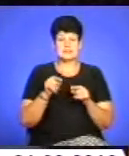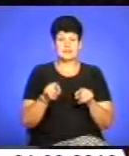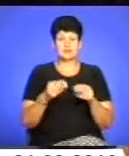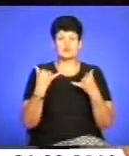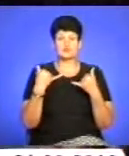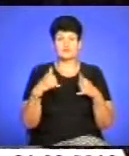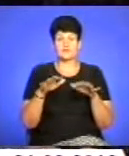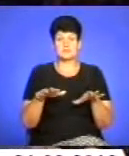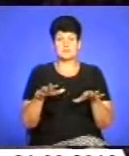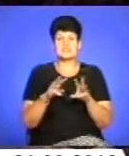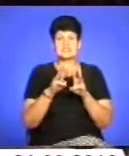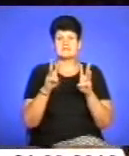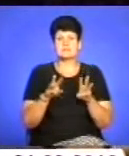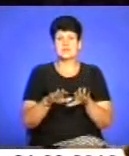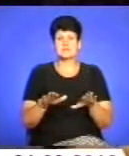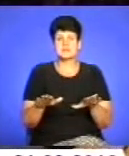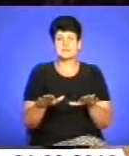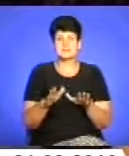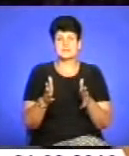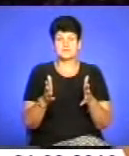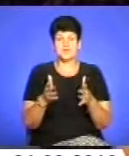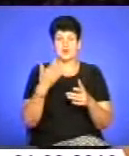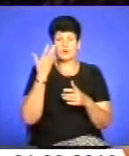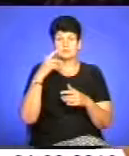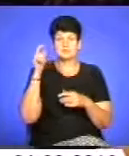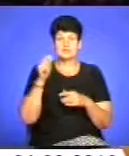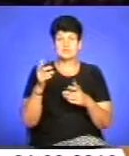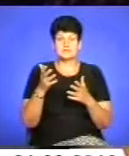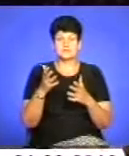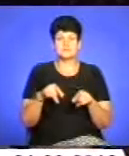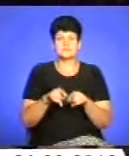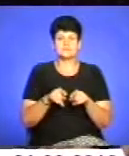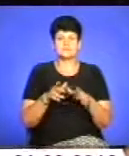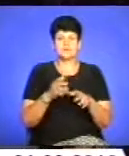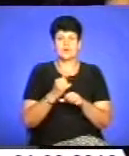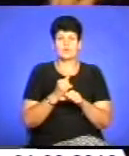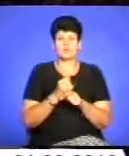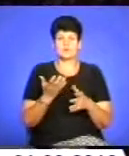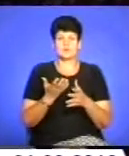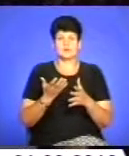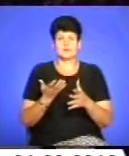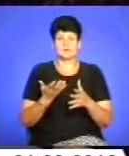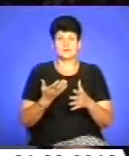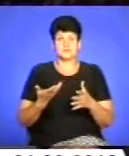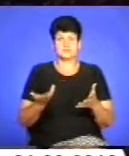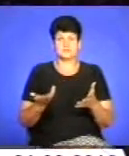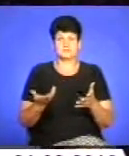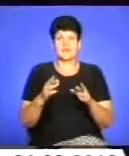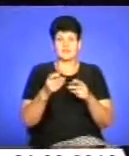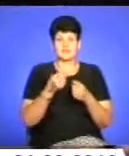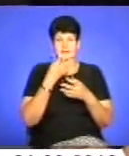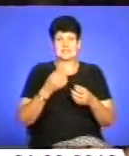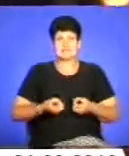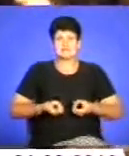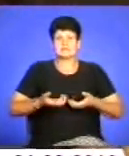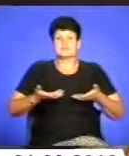місце і таке святе місце, що, знаєте, як приїжджаємо, то ми так робимося дуже такі, ну як сказати,